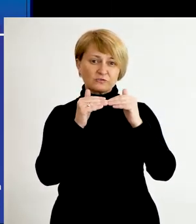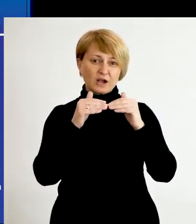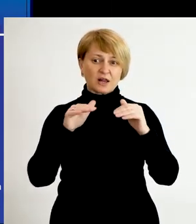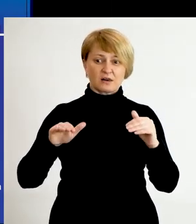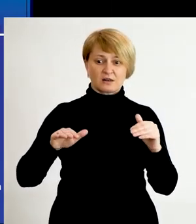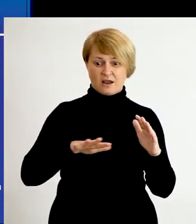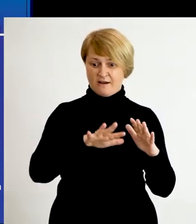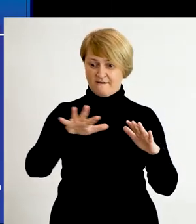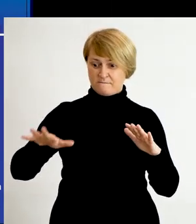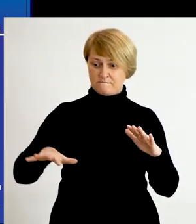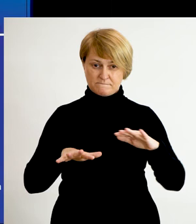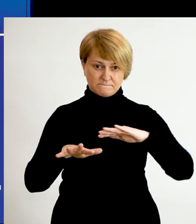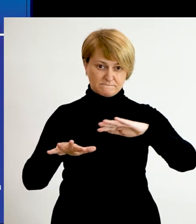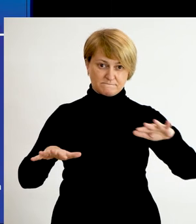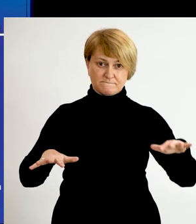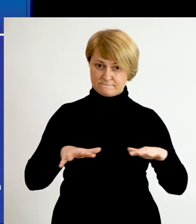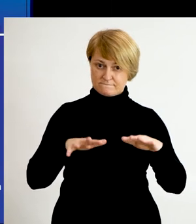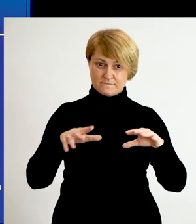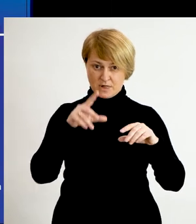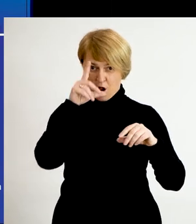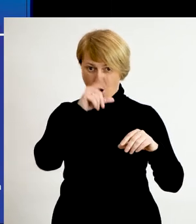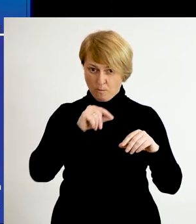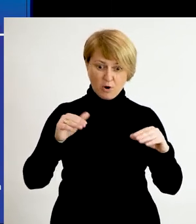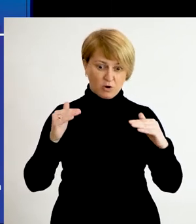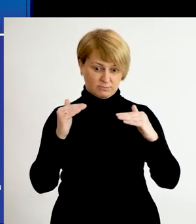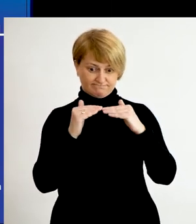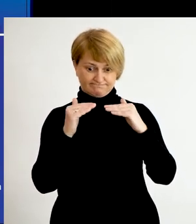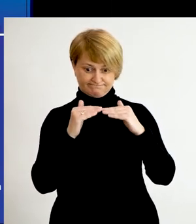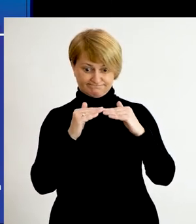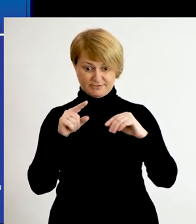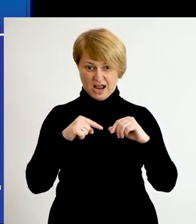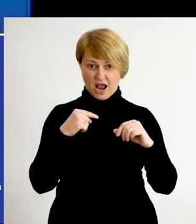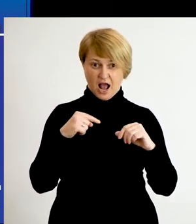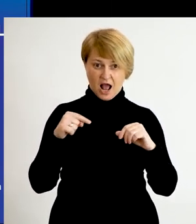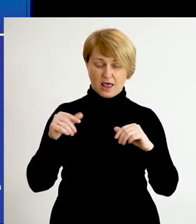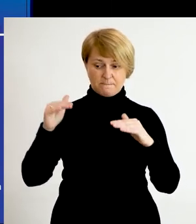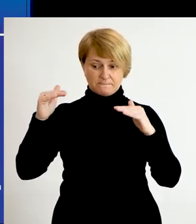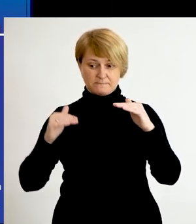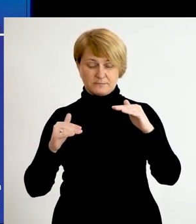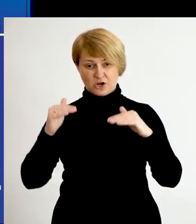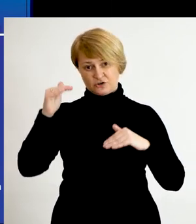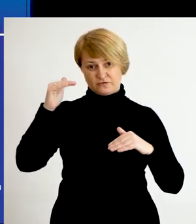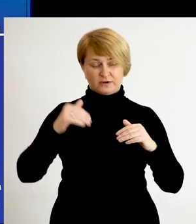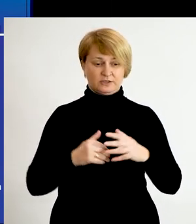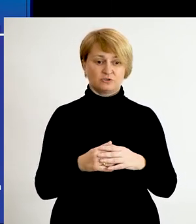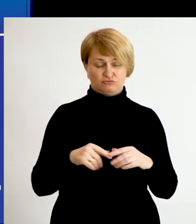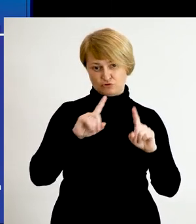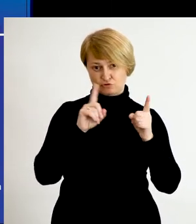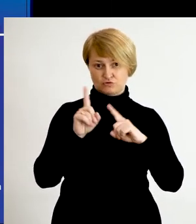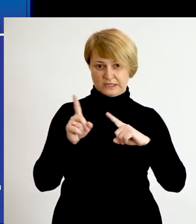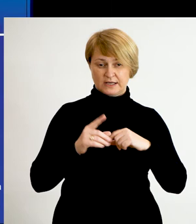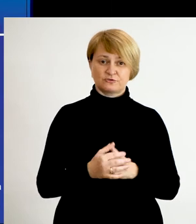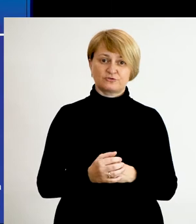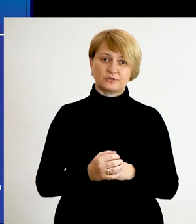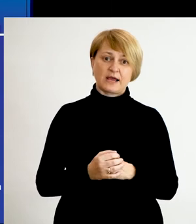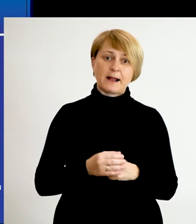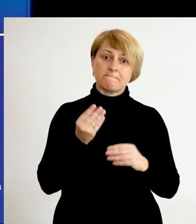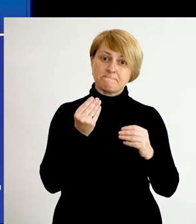wielkością mają budżety mniejsze bądź budżety na poziomie porównywalnym. To oznacza,